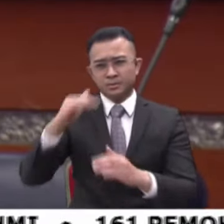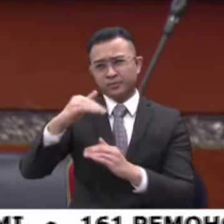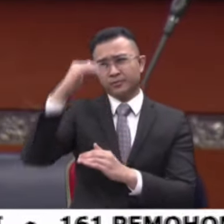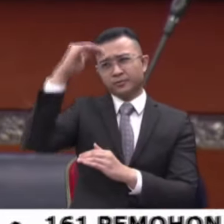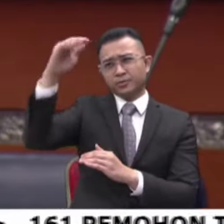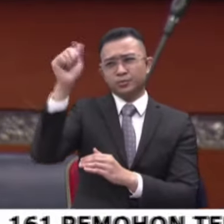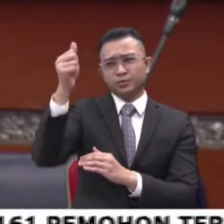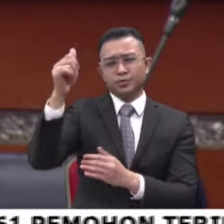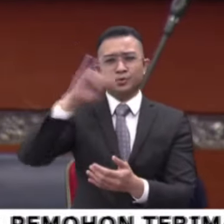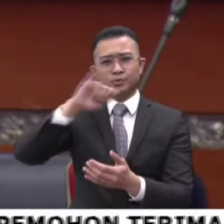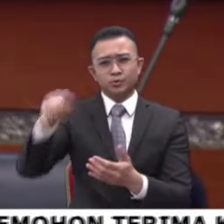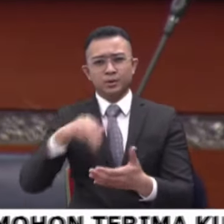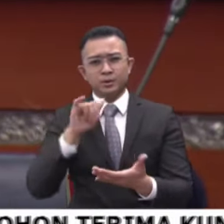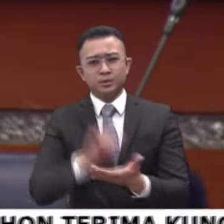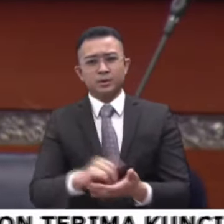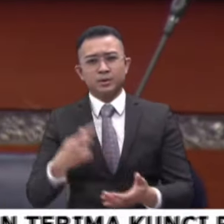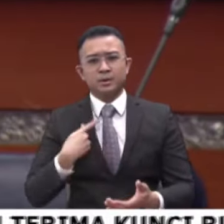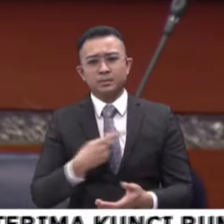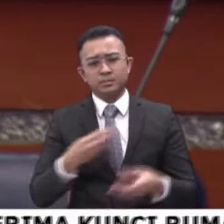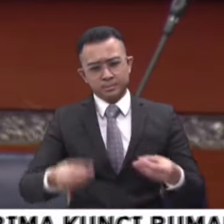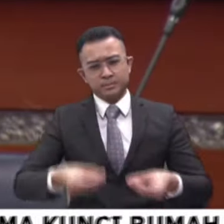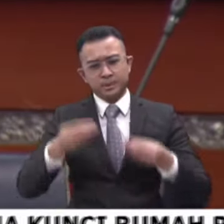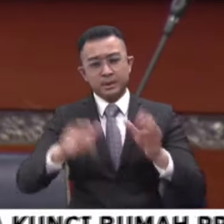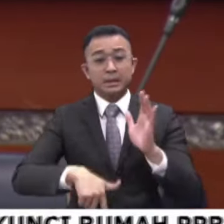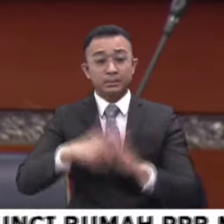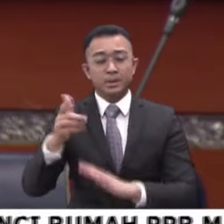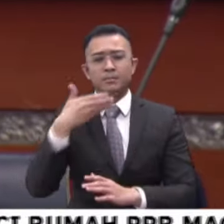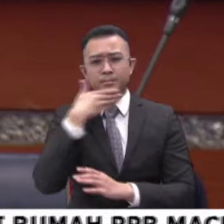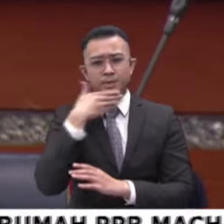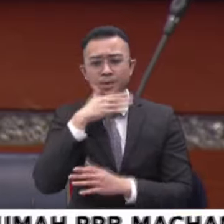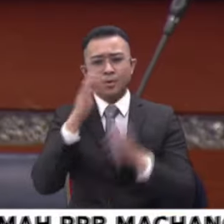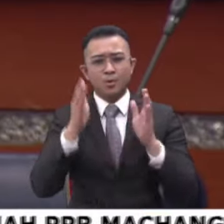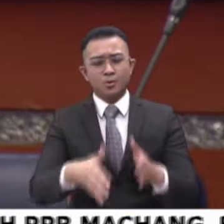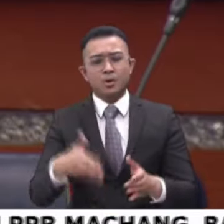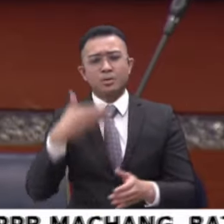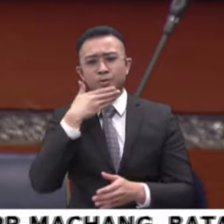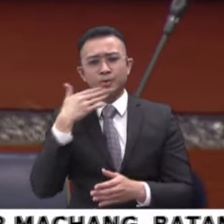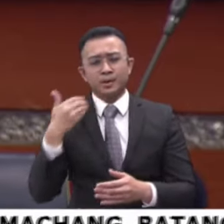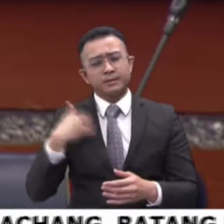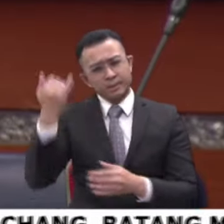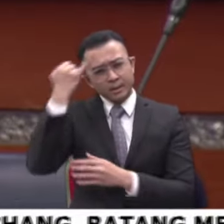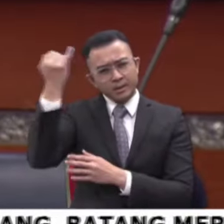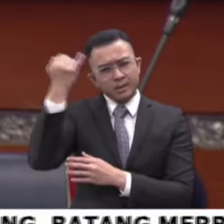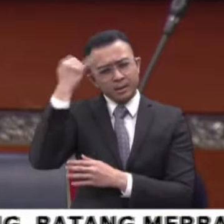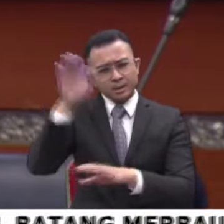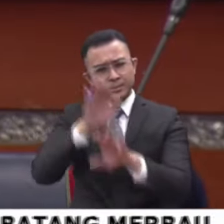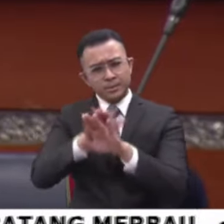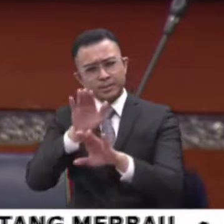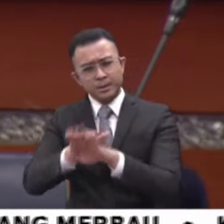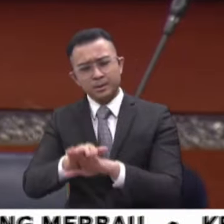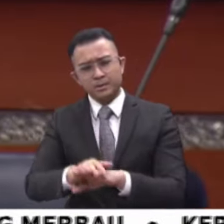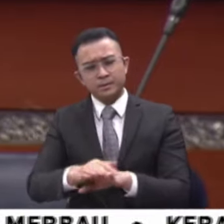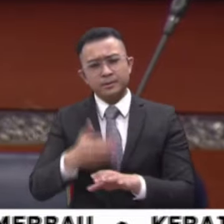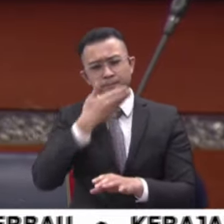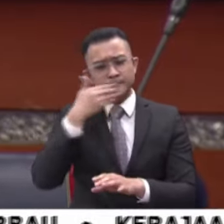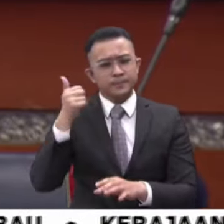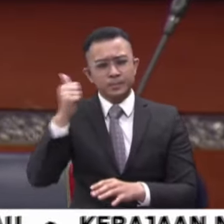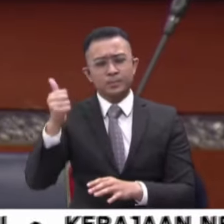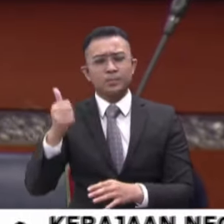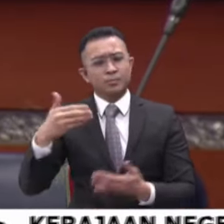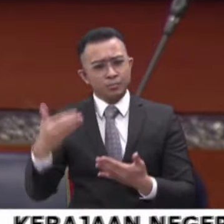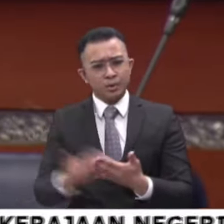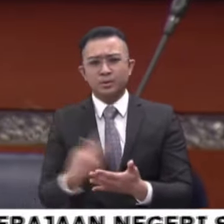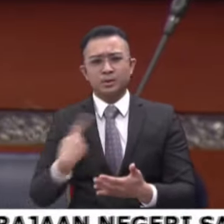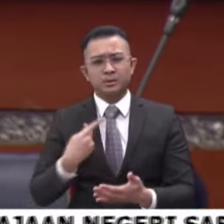10 juta tersebut. Kalau boleh kita bagi lebih sebab belia ni orang muda kadang dia ada banyak idea. Idea yang baru yang mungkin